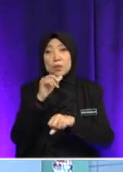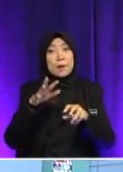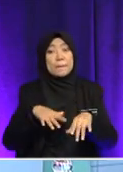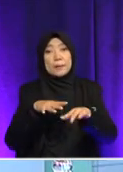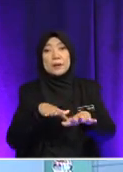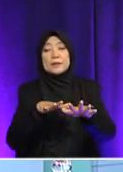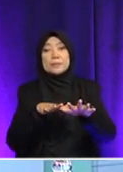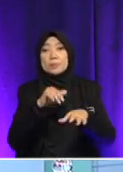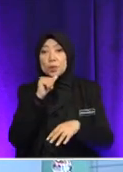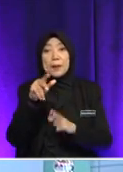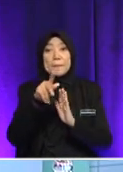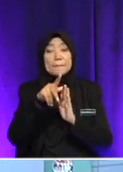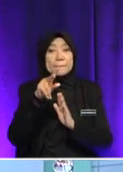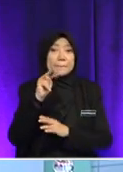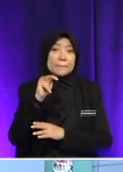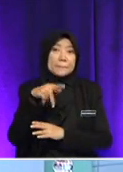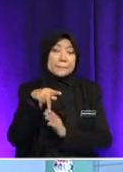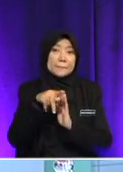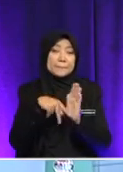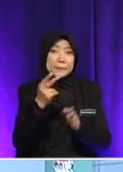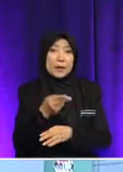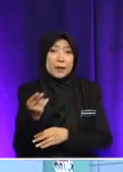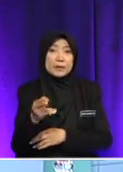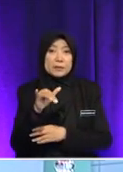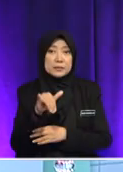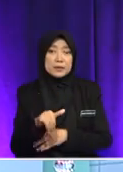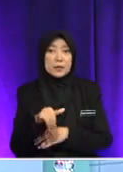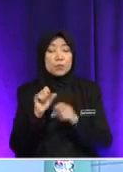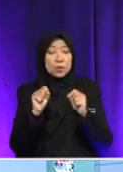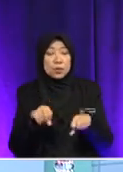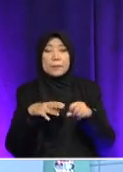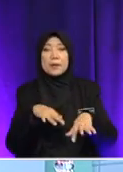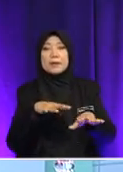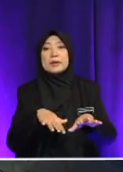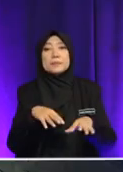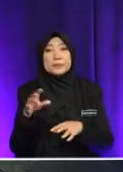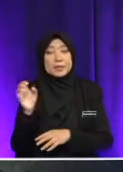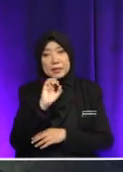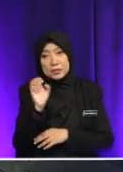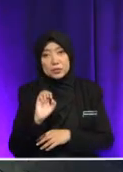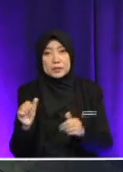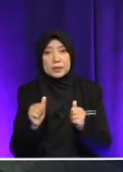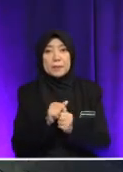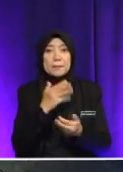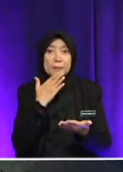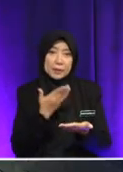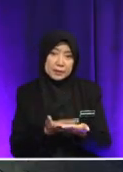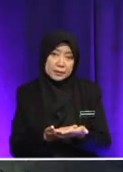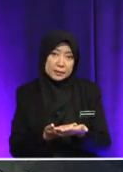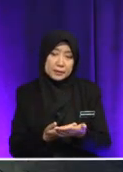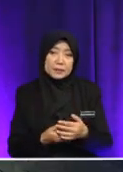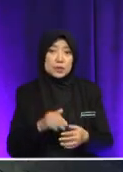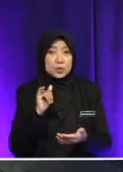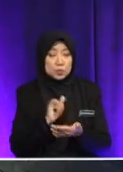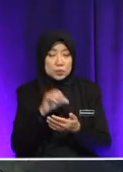bukan merupakan bahan yang bukan boleh mengalihkan arus listrik dengan baik itu adalah